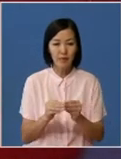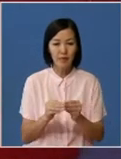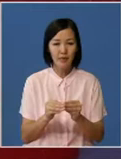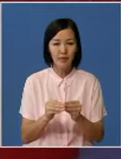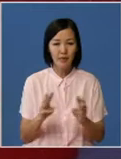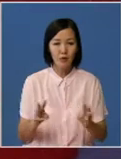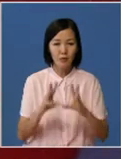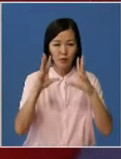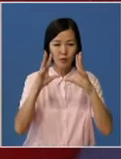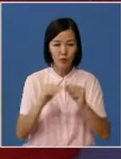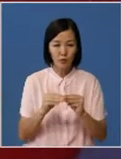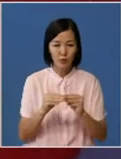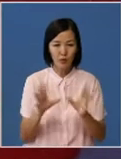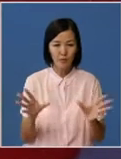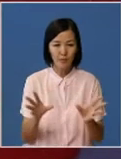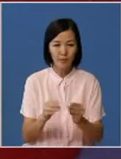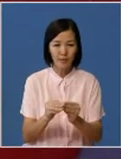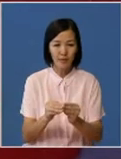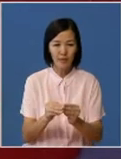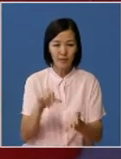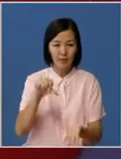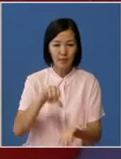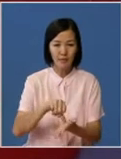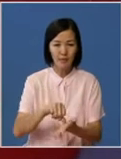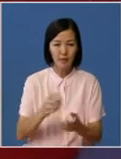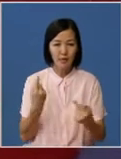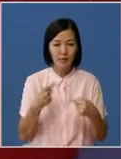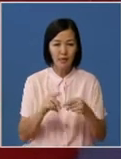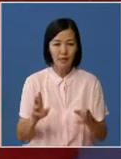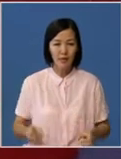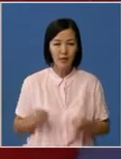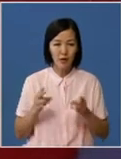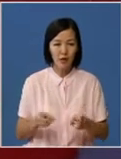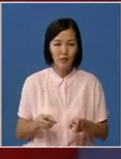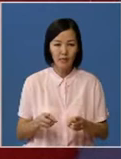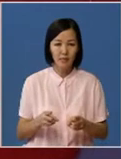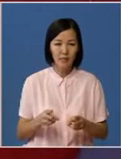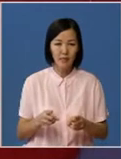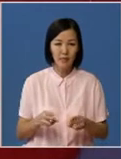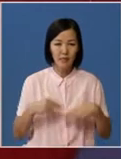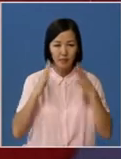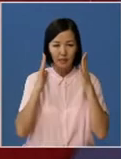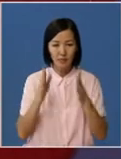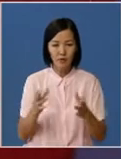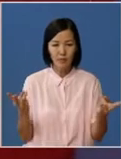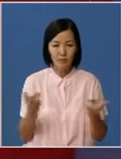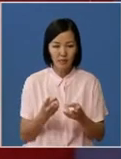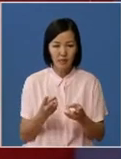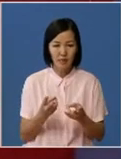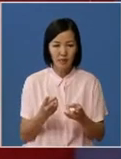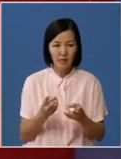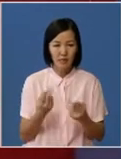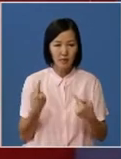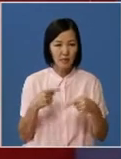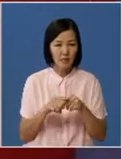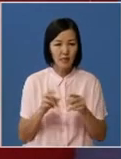сөндіруге бірігіп шығып, яғни техника қауіпсіздігін сақтап, ең алдымен біз техника қауіпсіздігін сақтауымыз керек. Техника